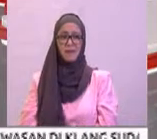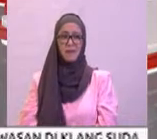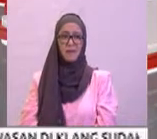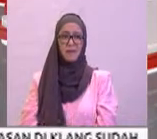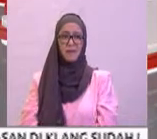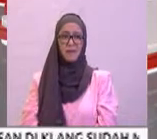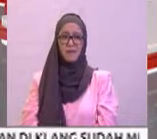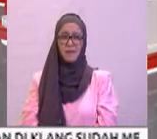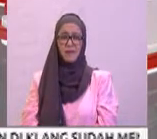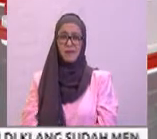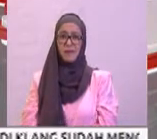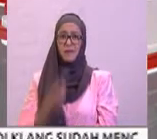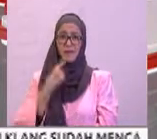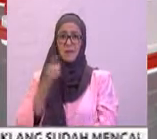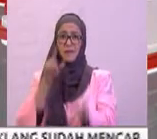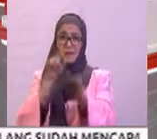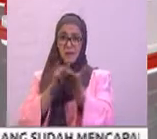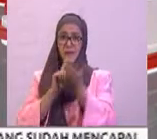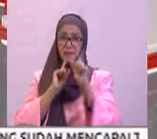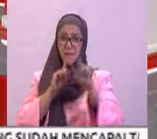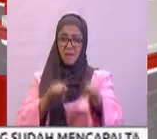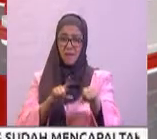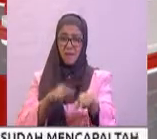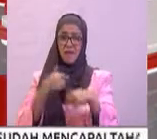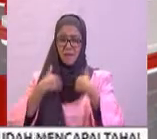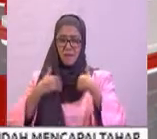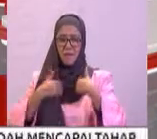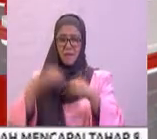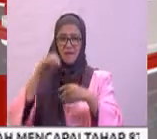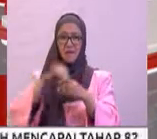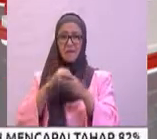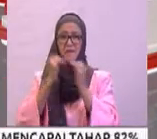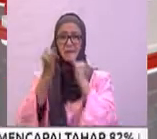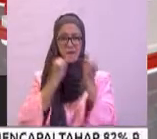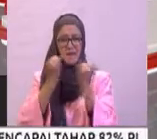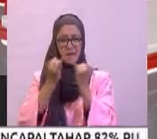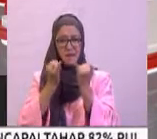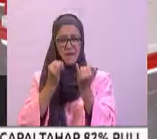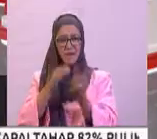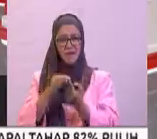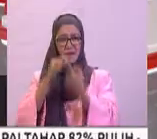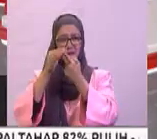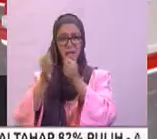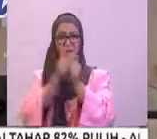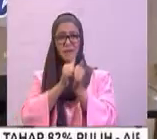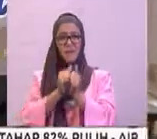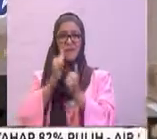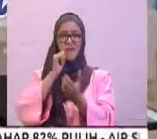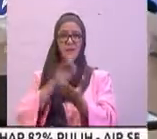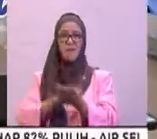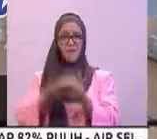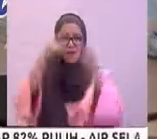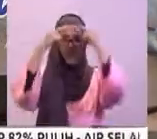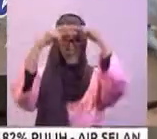Riza Rohadian bersama isteri Perdana Menteri Tun Dr. Siti Hasmah Mohamad Ali.